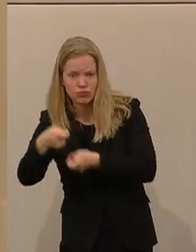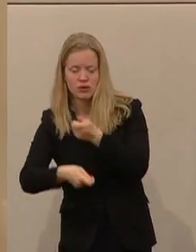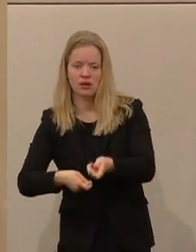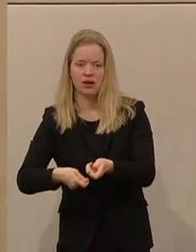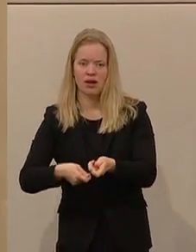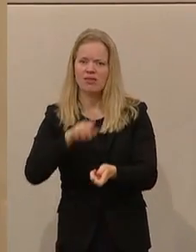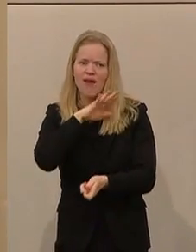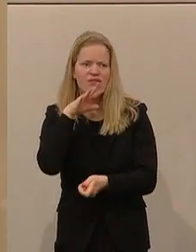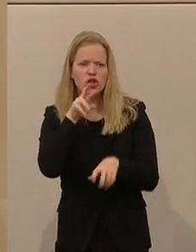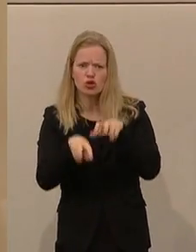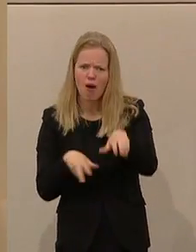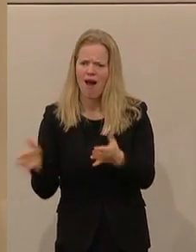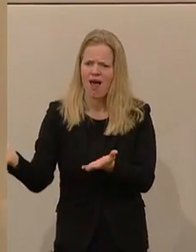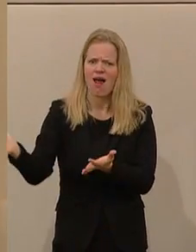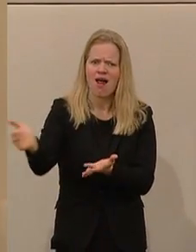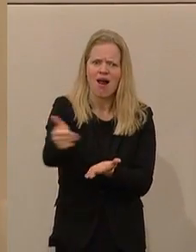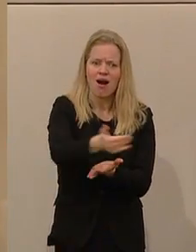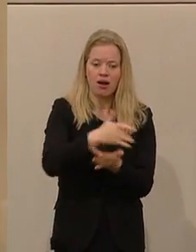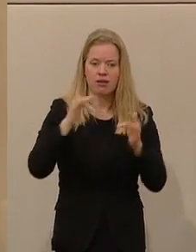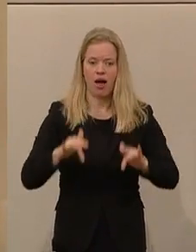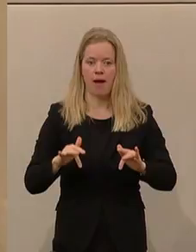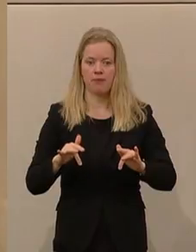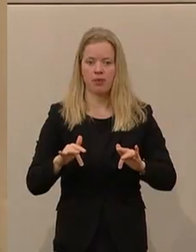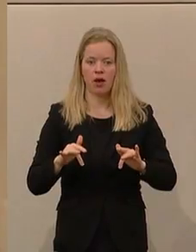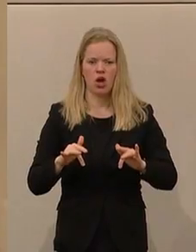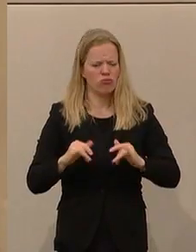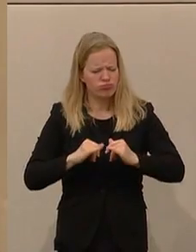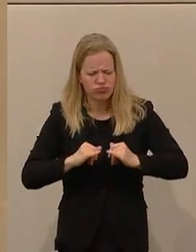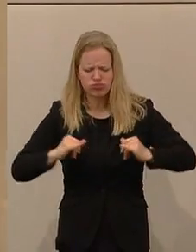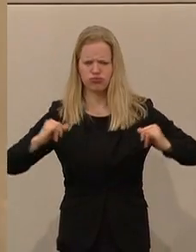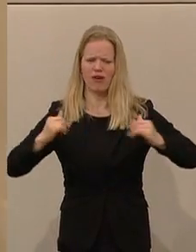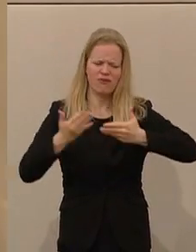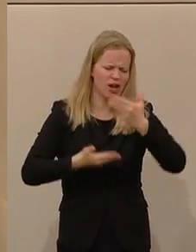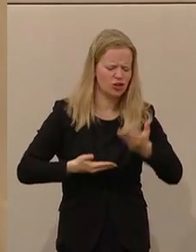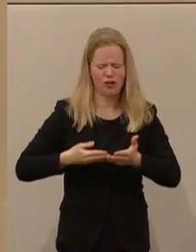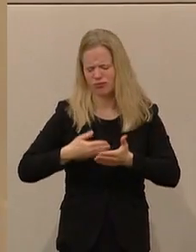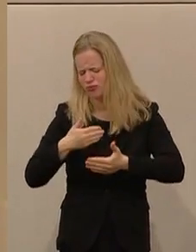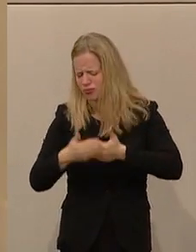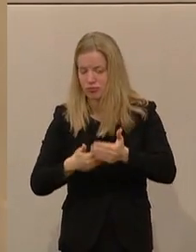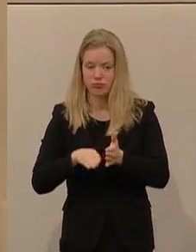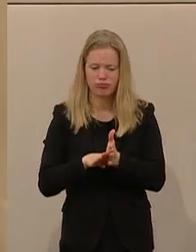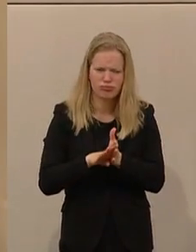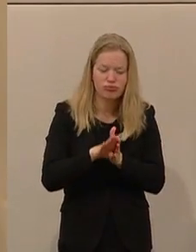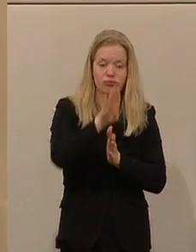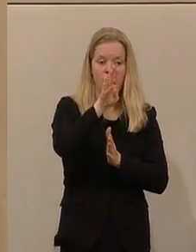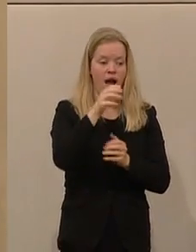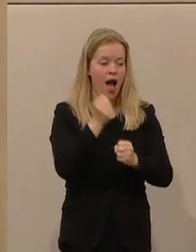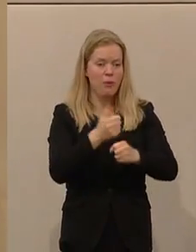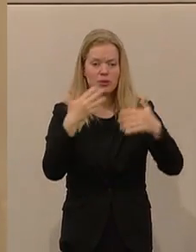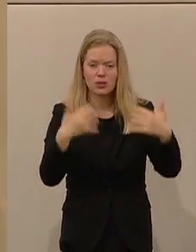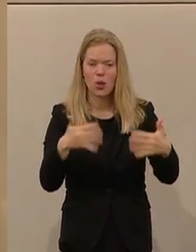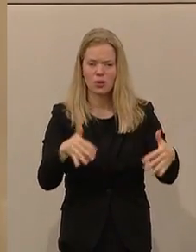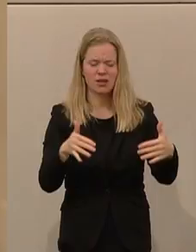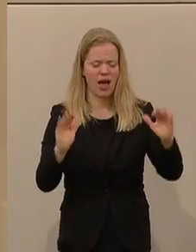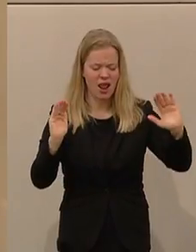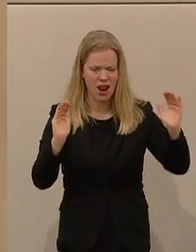also sprudelnde Steuereinnahmen, brummende Konjunktur, sinkende Arbeitslosigkeit, historisch